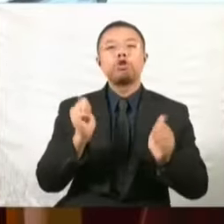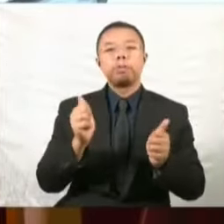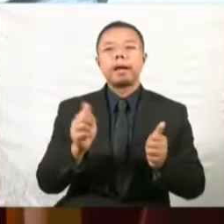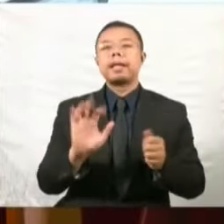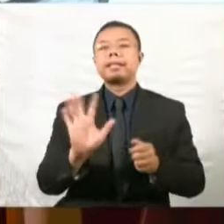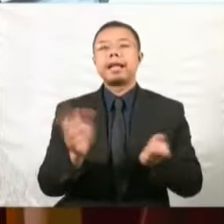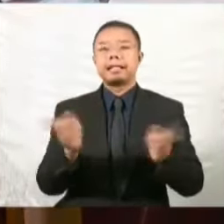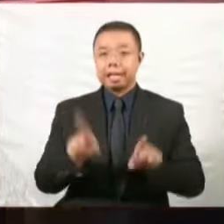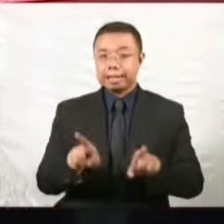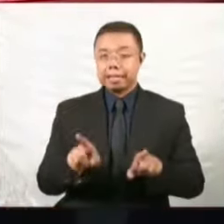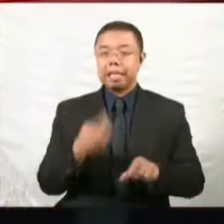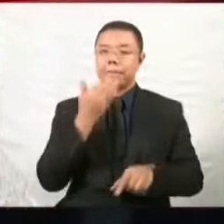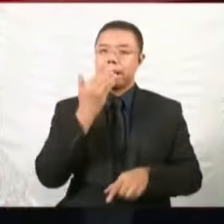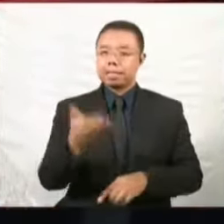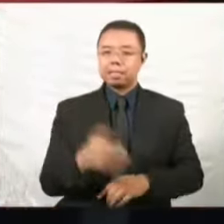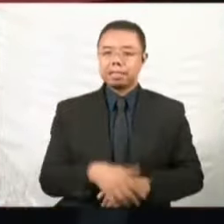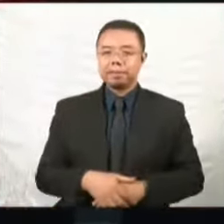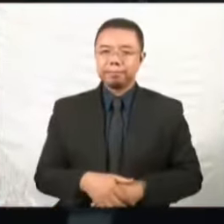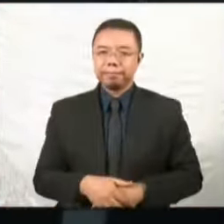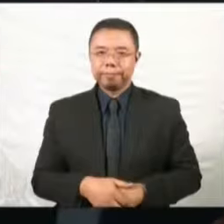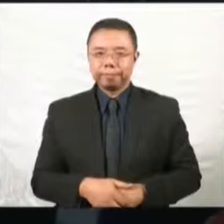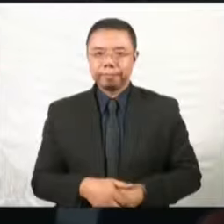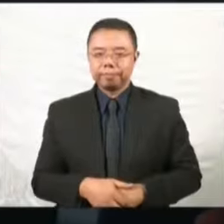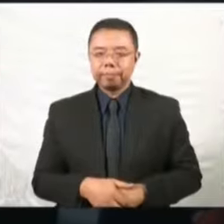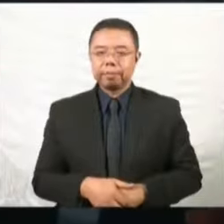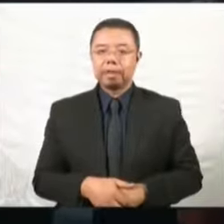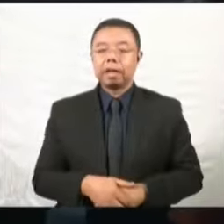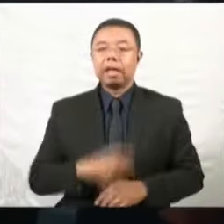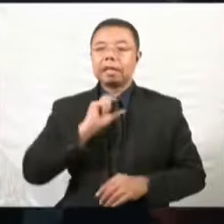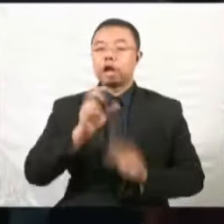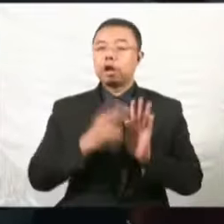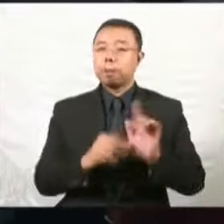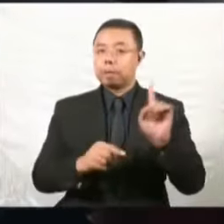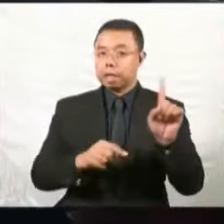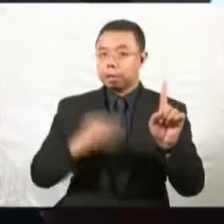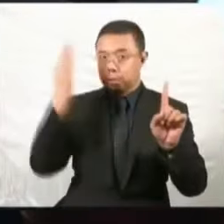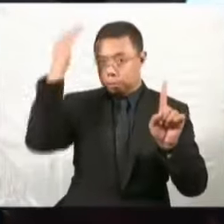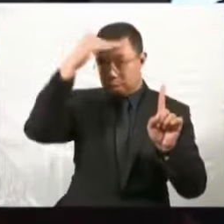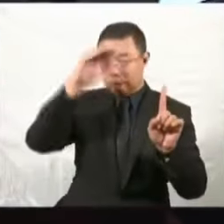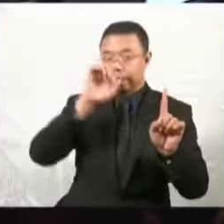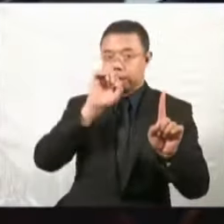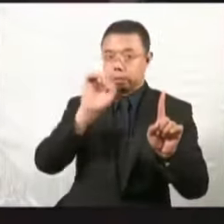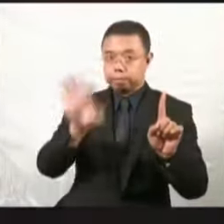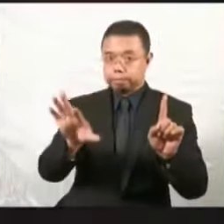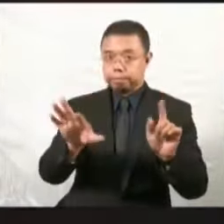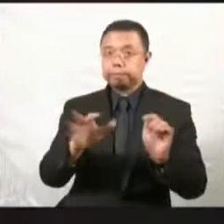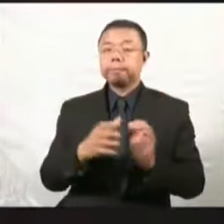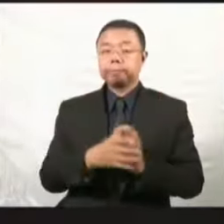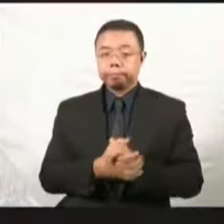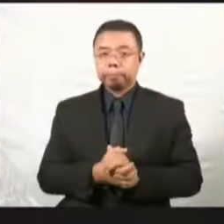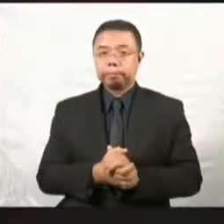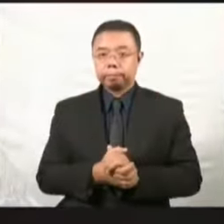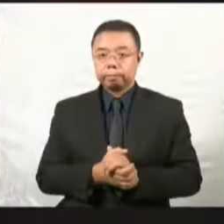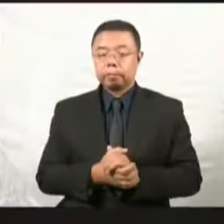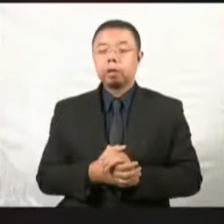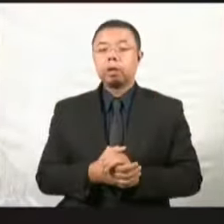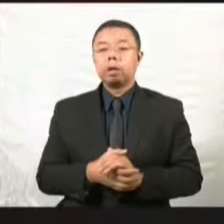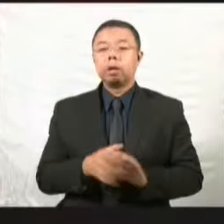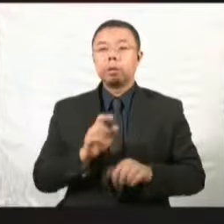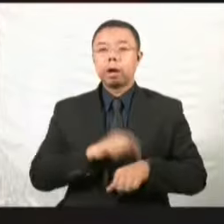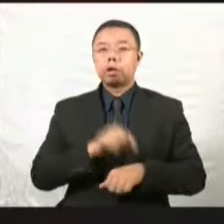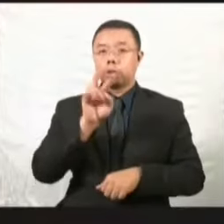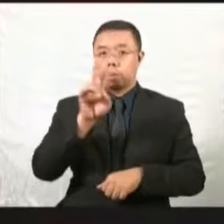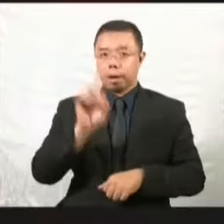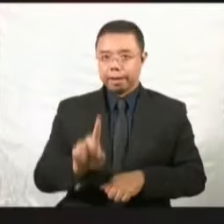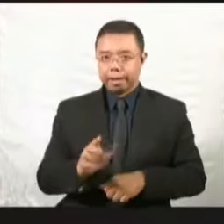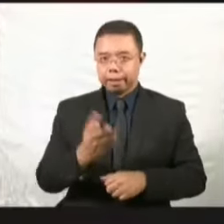kas baik Cukup kami persilakan paslon Nomor ur untuk menjawab pertanyaan dari paslon nomor urut waktunya 2